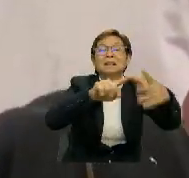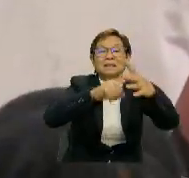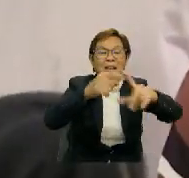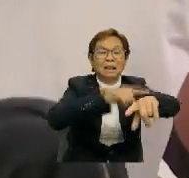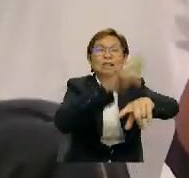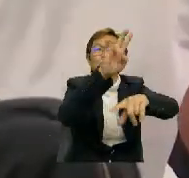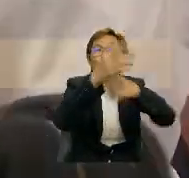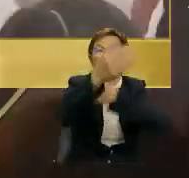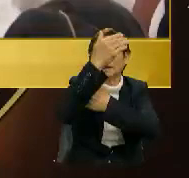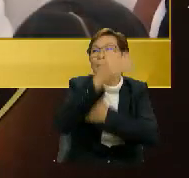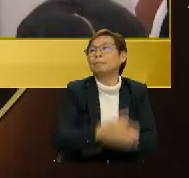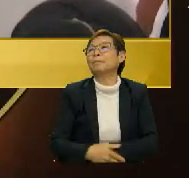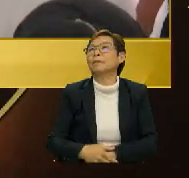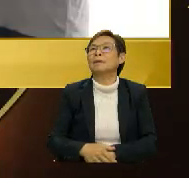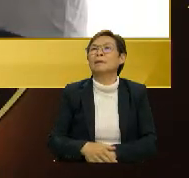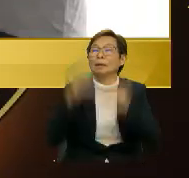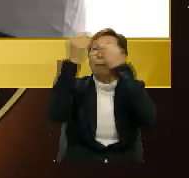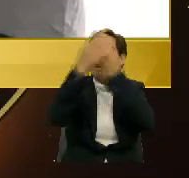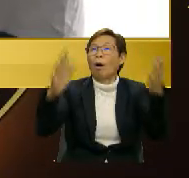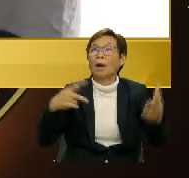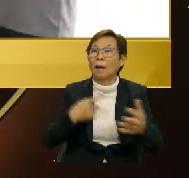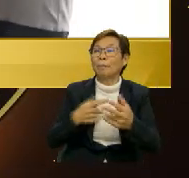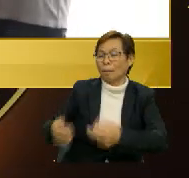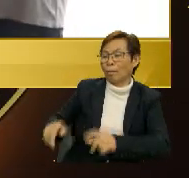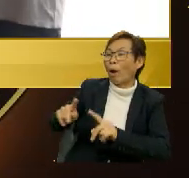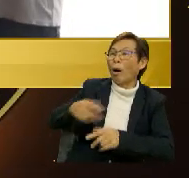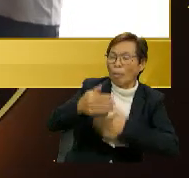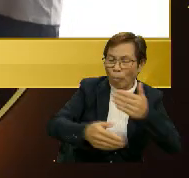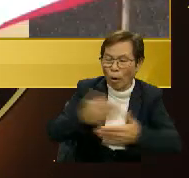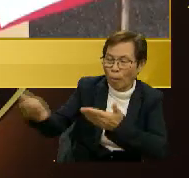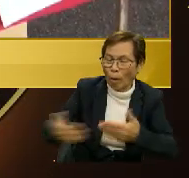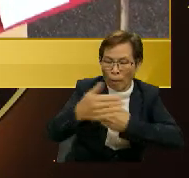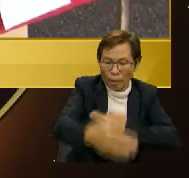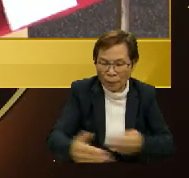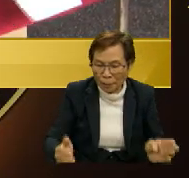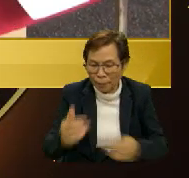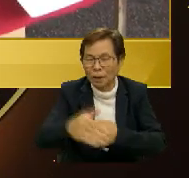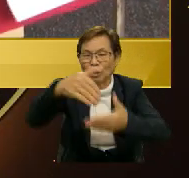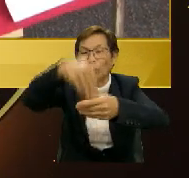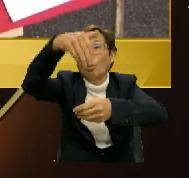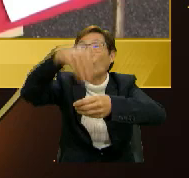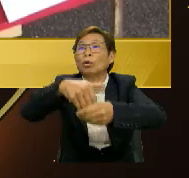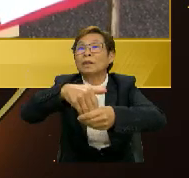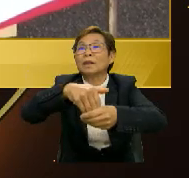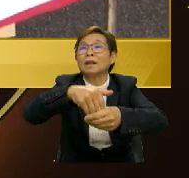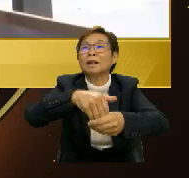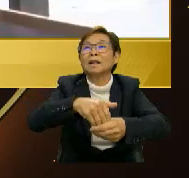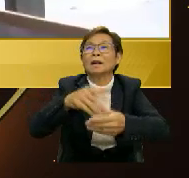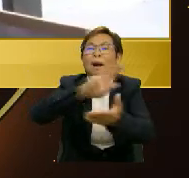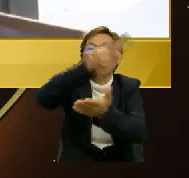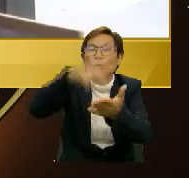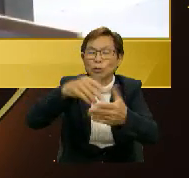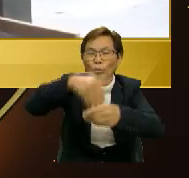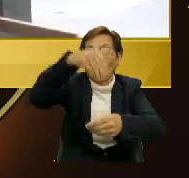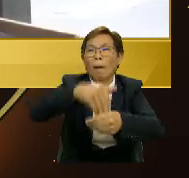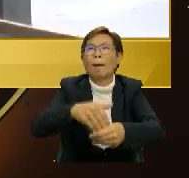menarik juga untuk saya kongsikan, kami berkesempatan untuk melihat proses membawa peti-peti undi di ke 41 pusat pengundian